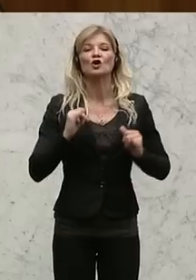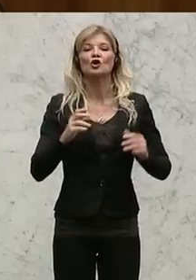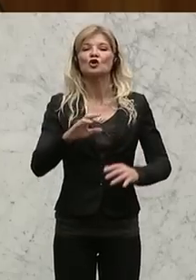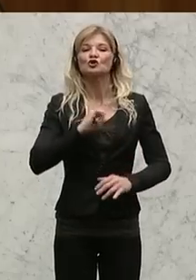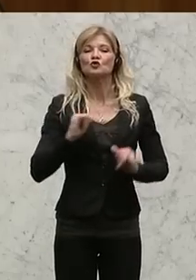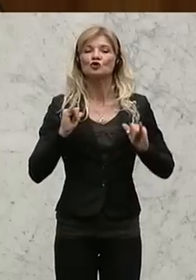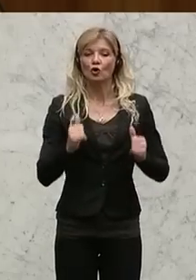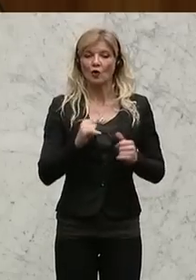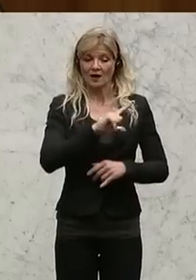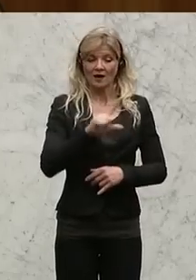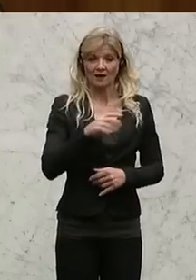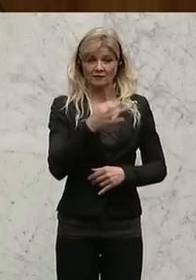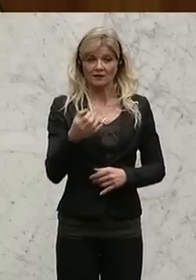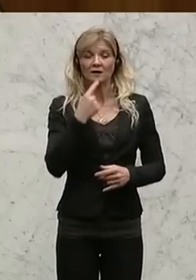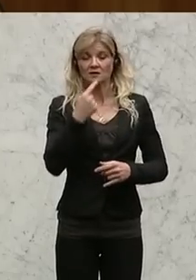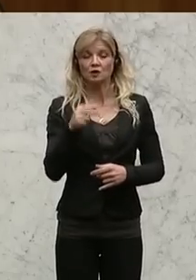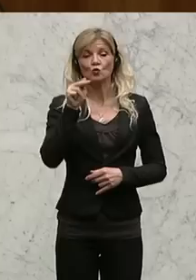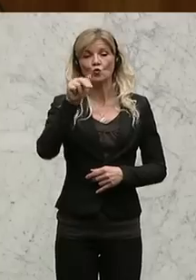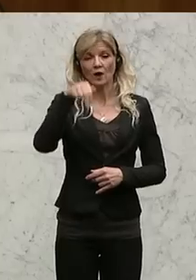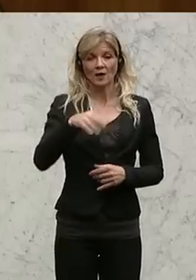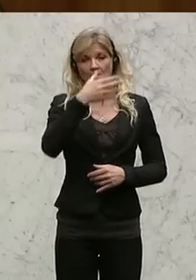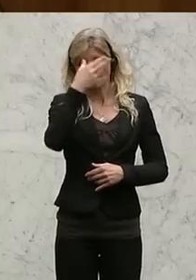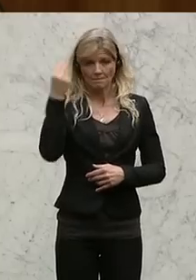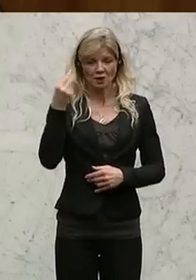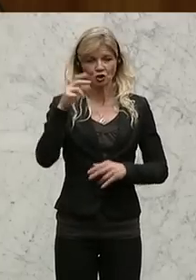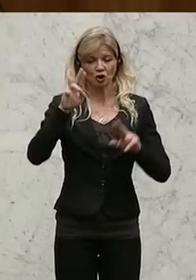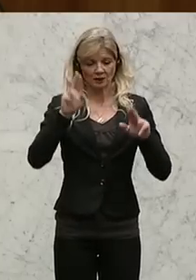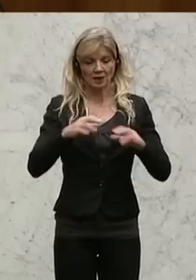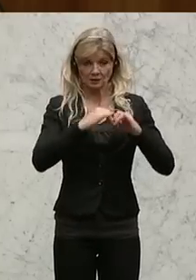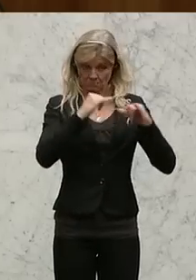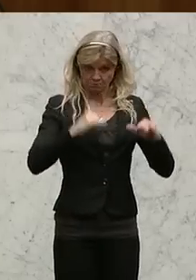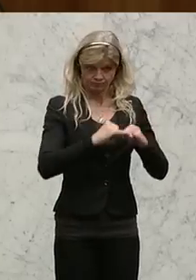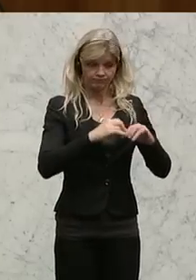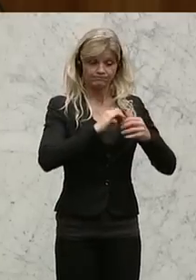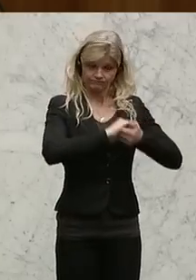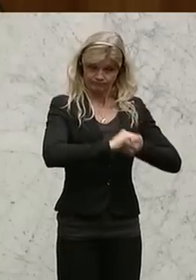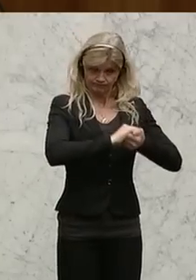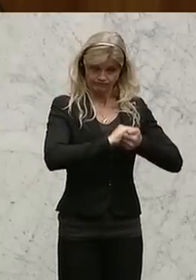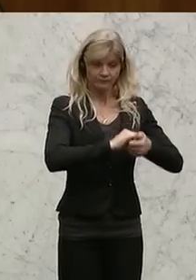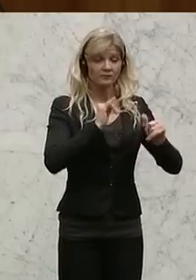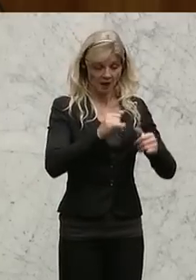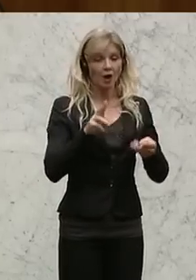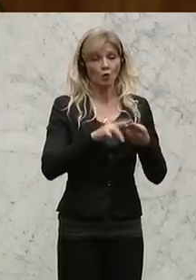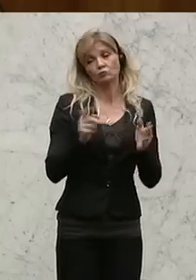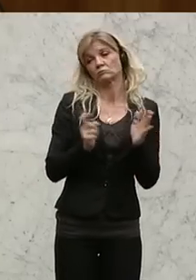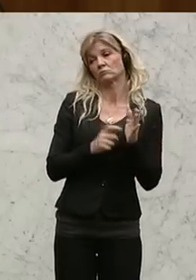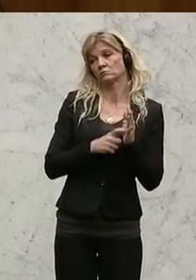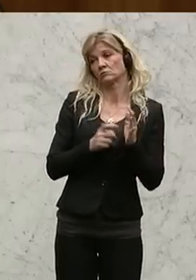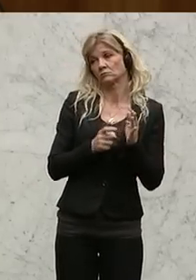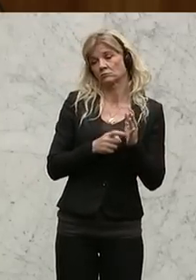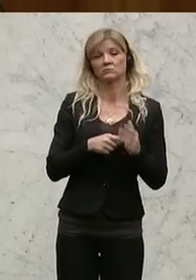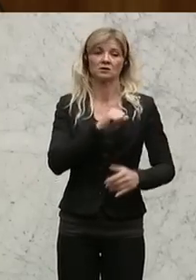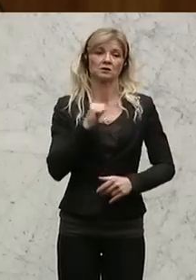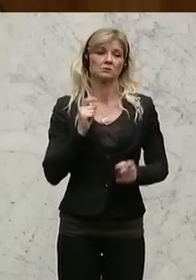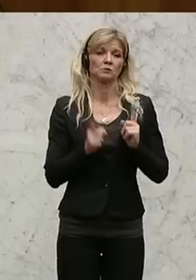UN-Menschenrechtspakten und bekräftigt das in Artikel 1 verankerte Selbstbestimmungsrecht der Völker auch für Südtirol. Meine sehr geehrten